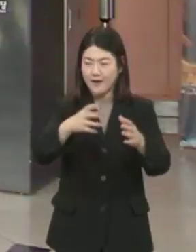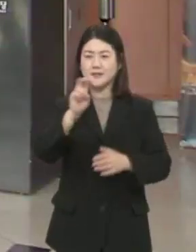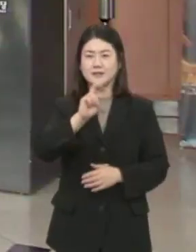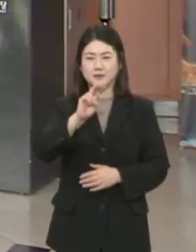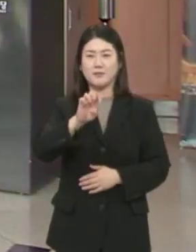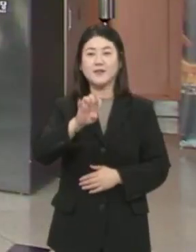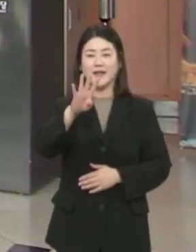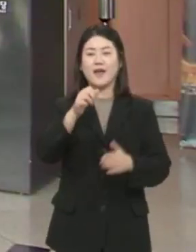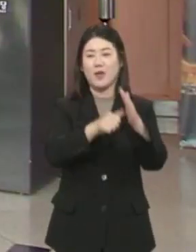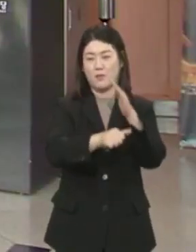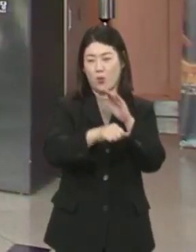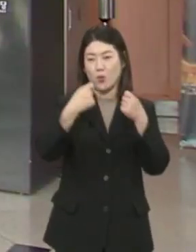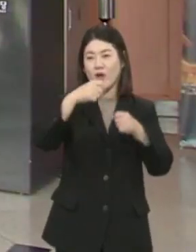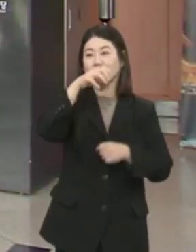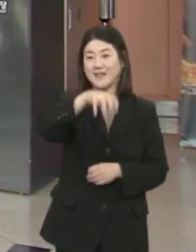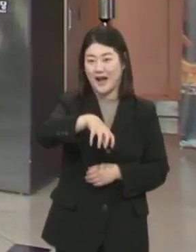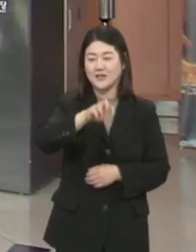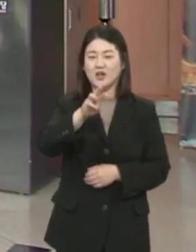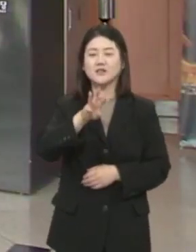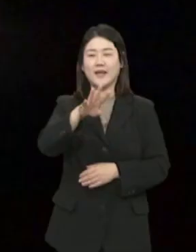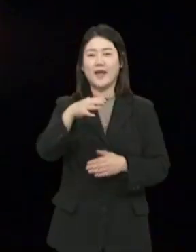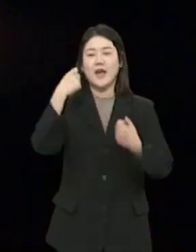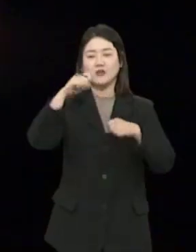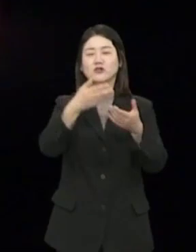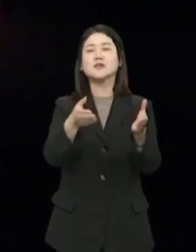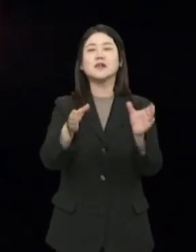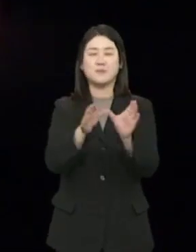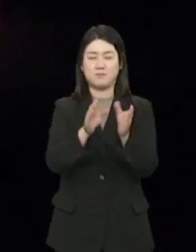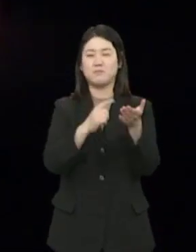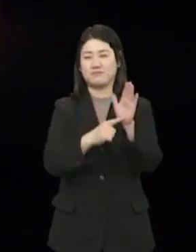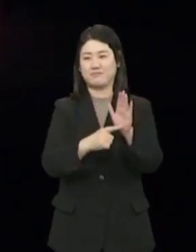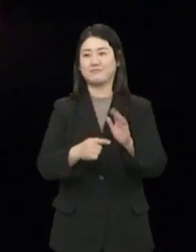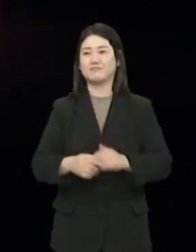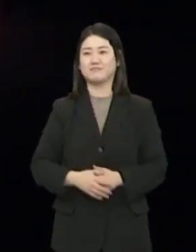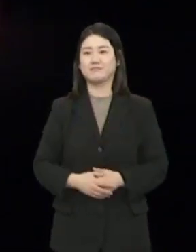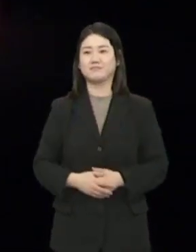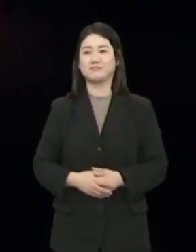44개의 대표 공연장과 3세계 예술 단체로 구성되 있습니다